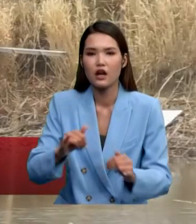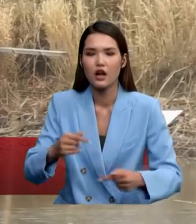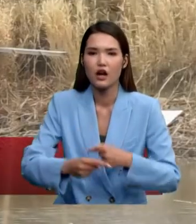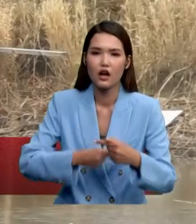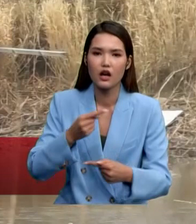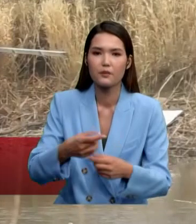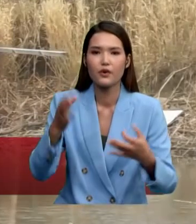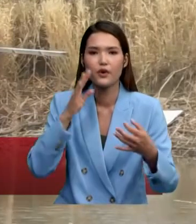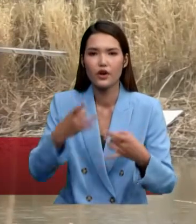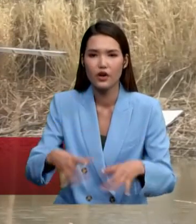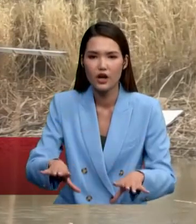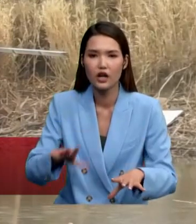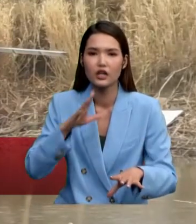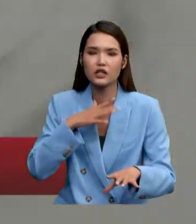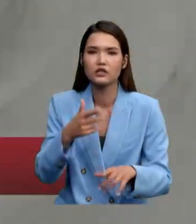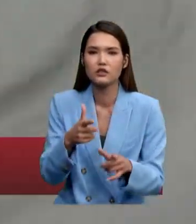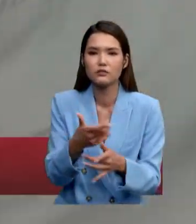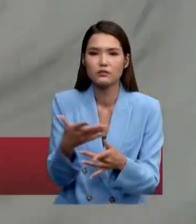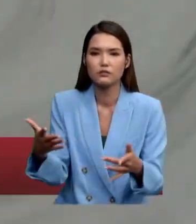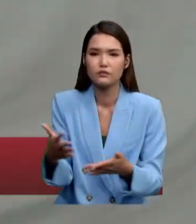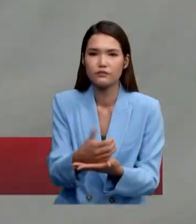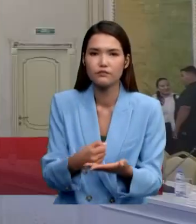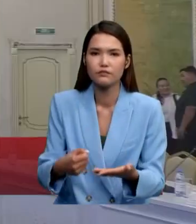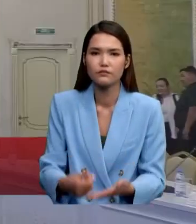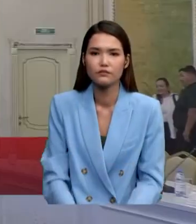рыбы, разрешили отстреливать хищных птиц.